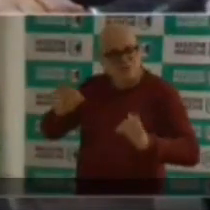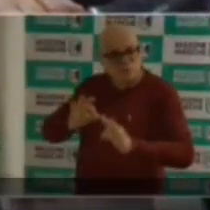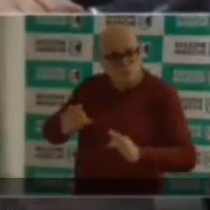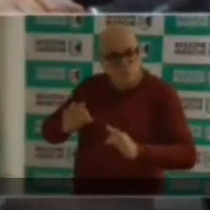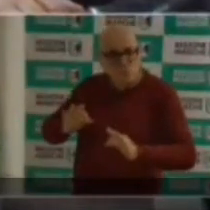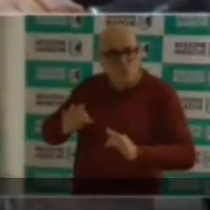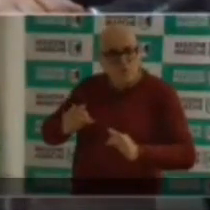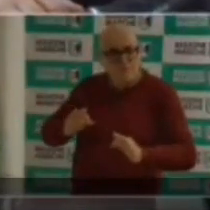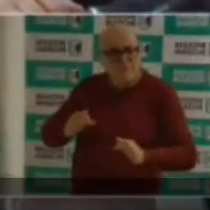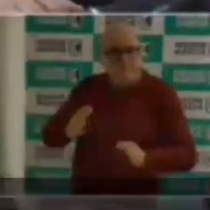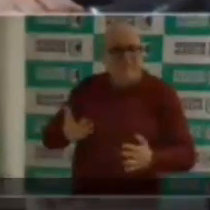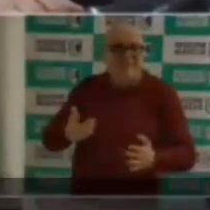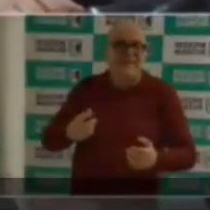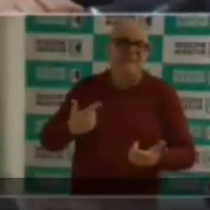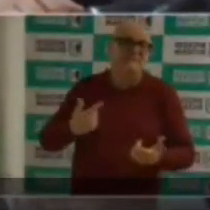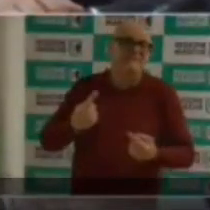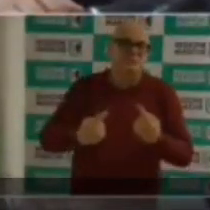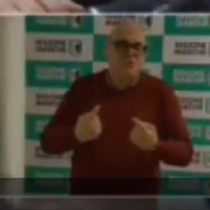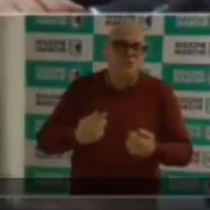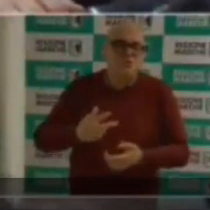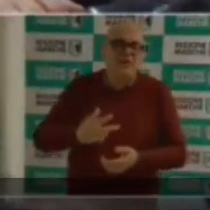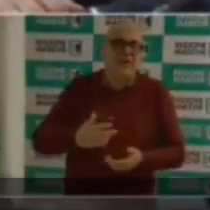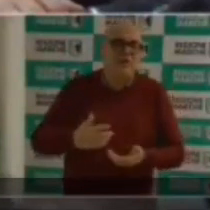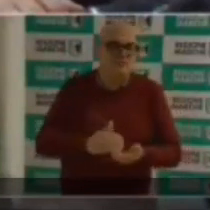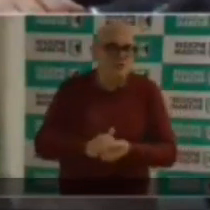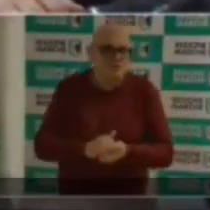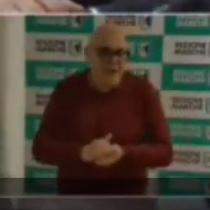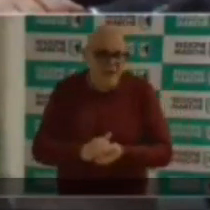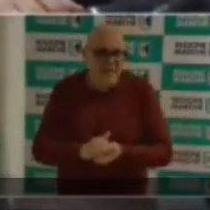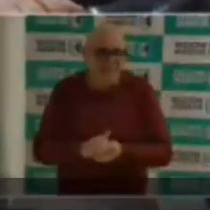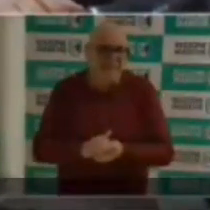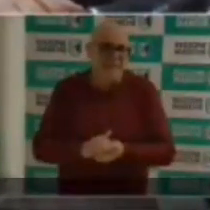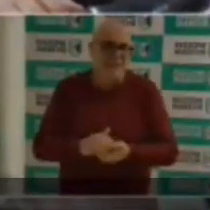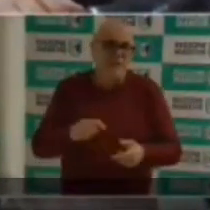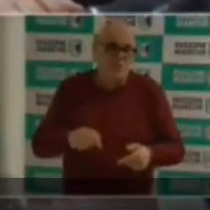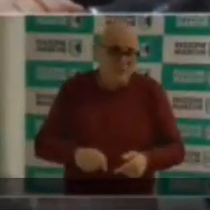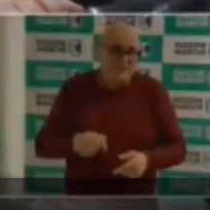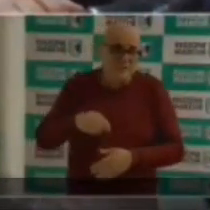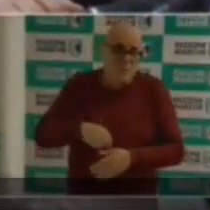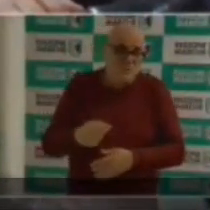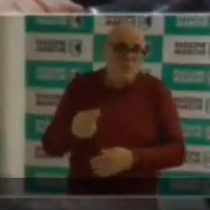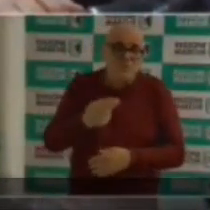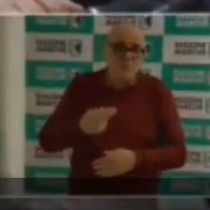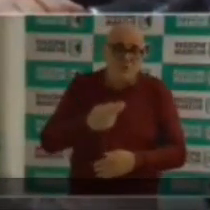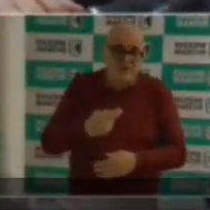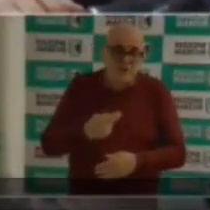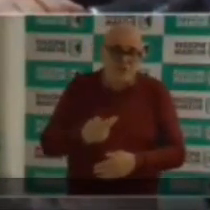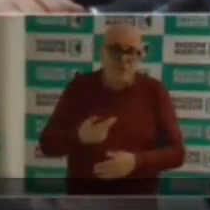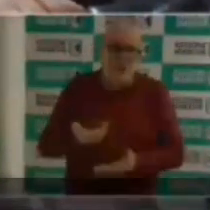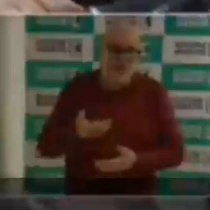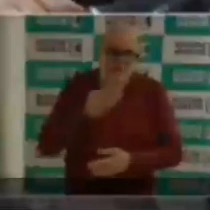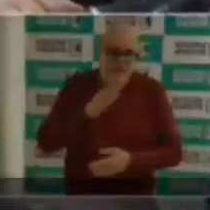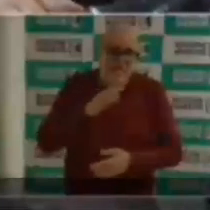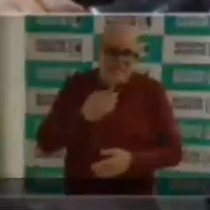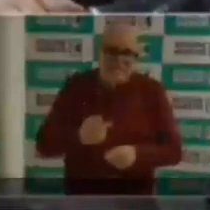ma soprattutto ecco, in questo periodo penso che questo progetto abbia ancora una maggior valenza.